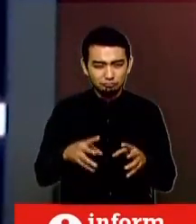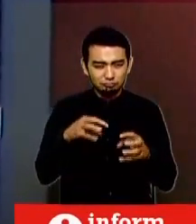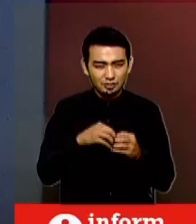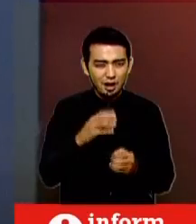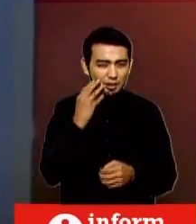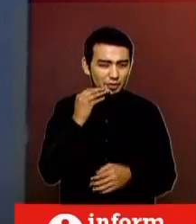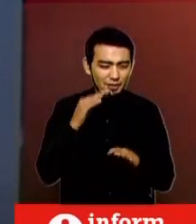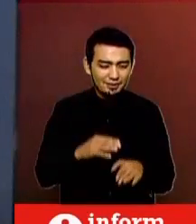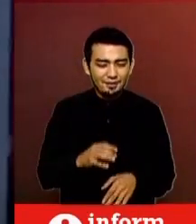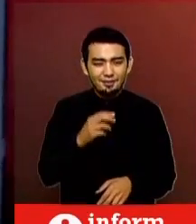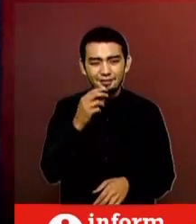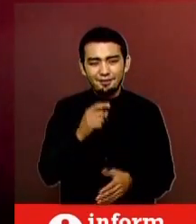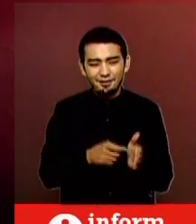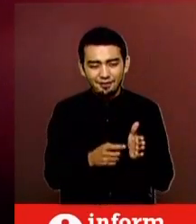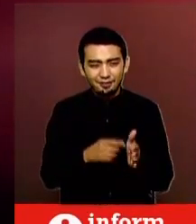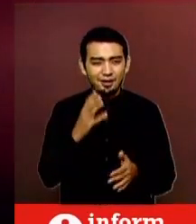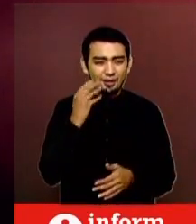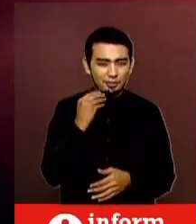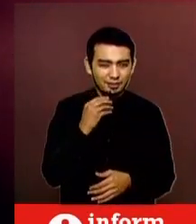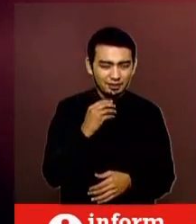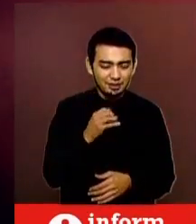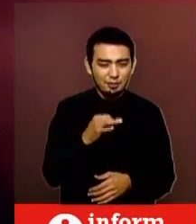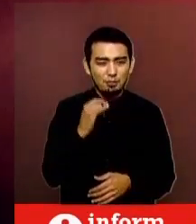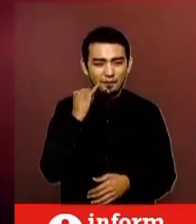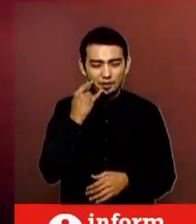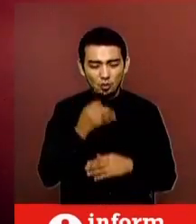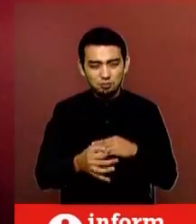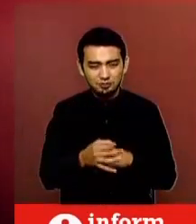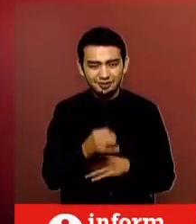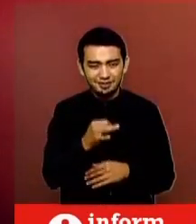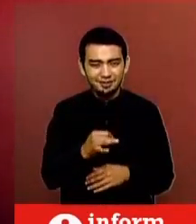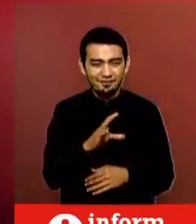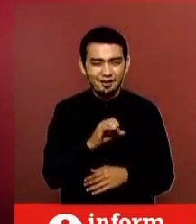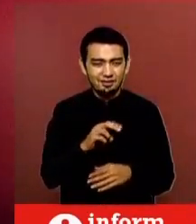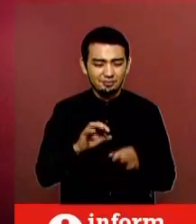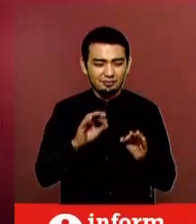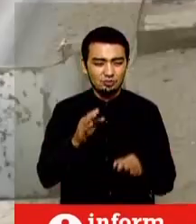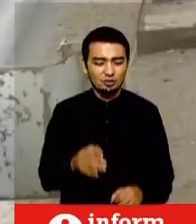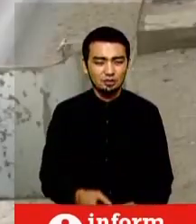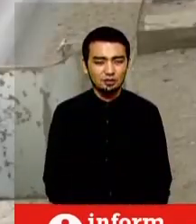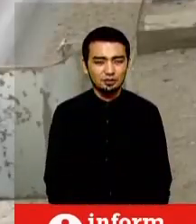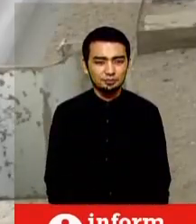в Алматы, Карагандинской, Алматинской и Павлодарской областях. Валентина Леонова продолжит тему.